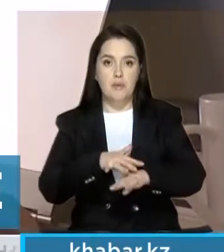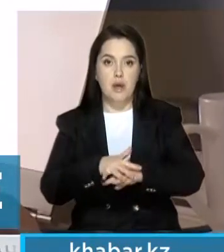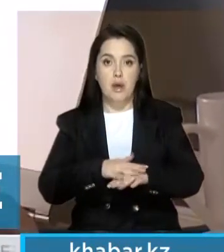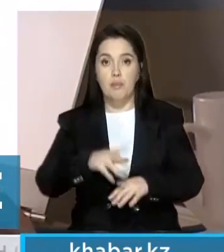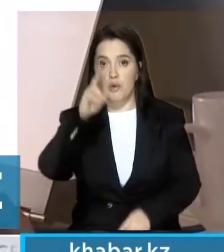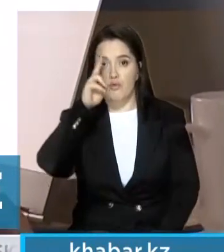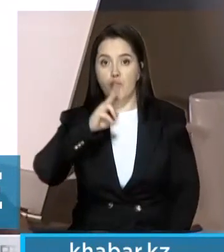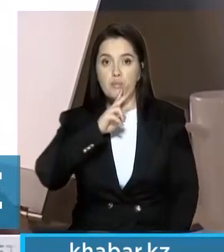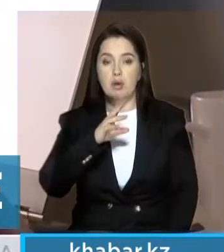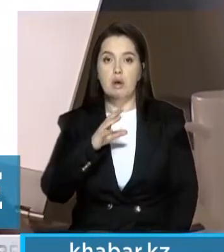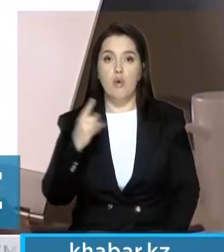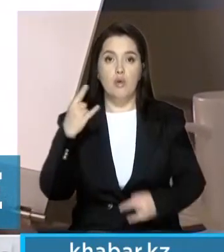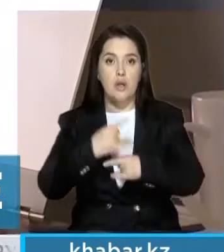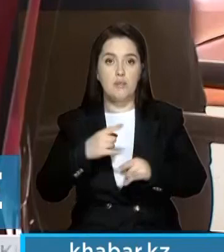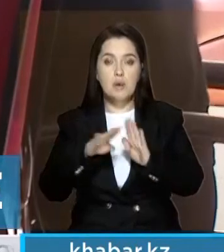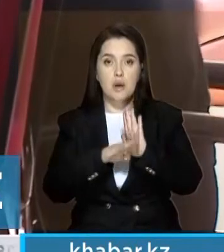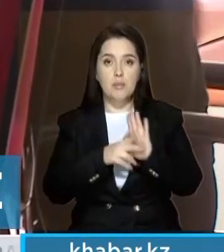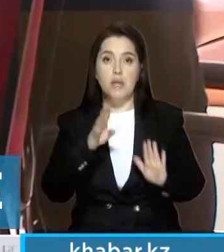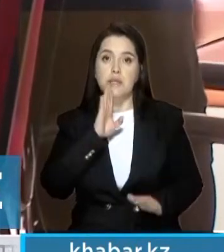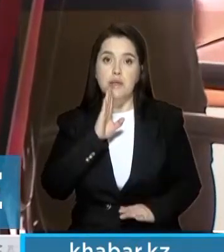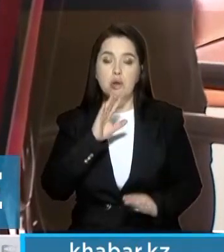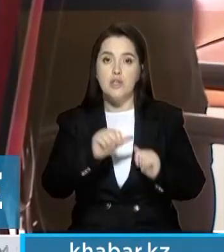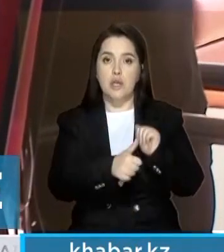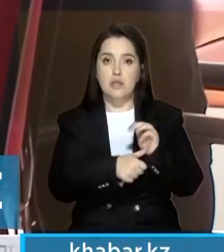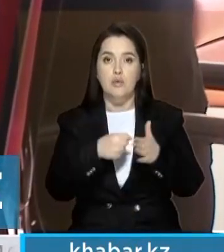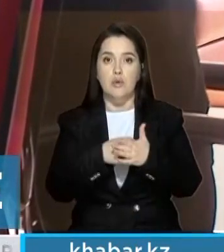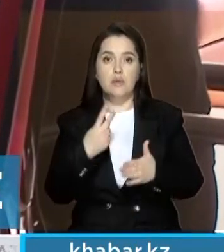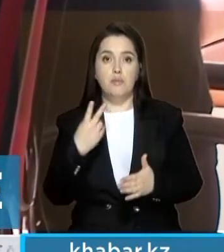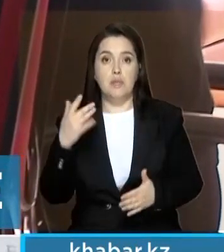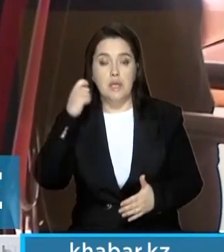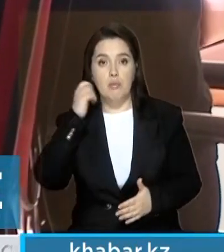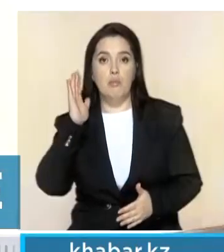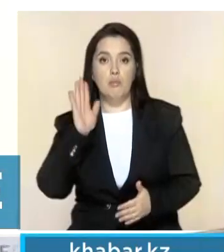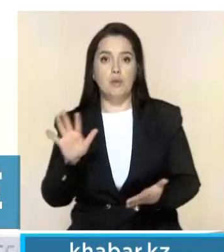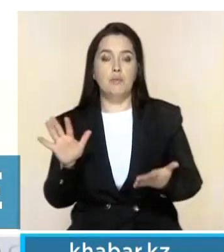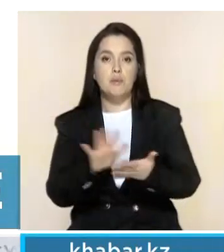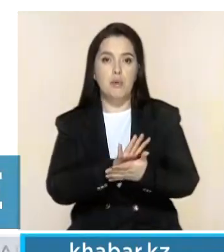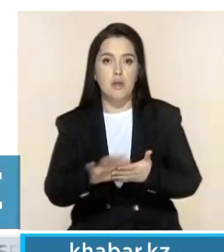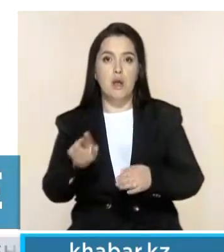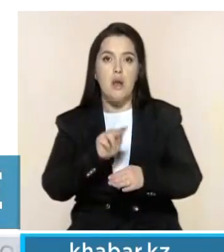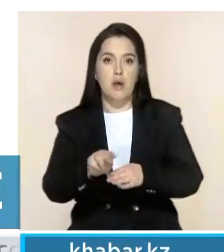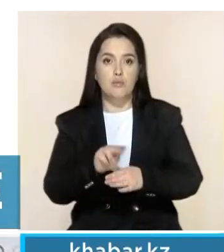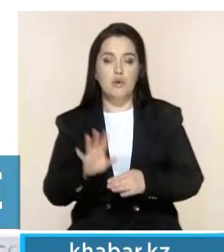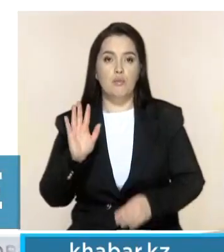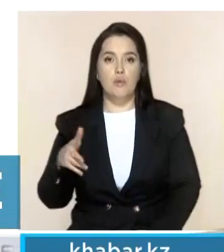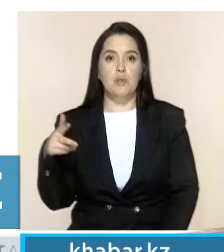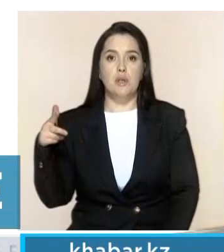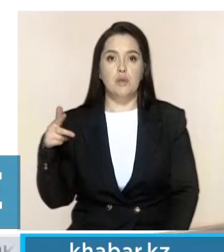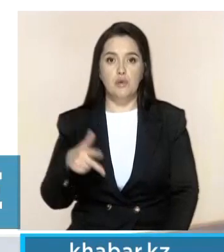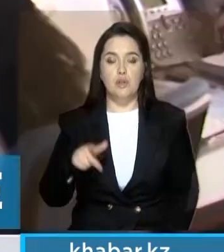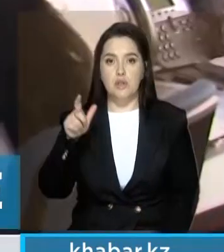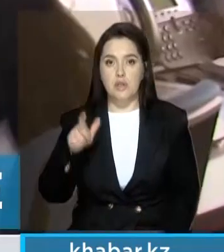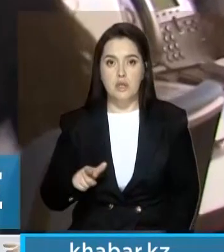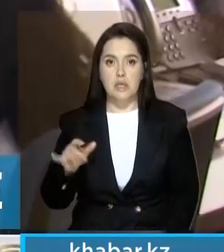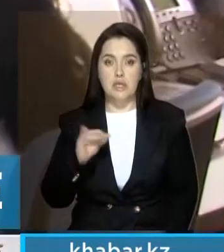математики при этом двухмесячные онлайн программа для девушек От 16 до 25 лет будет проводиться бесплатно смогут более